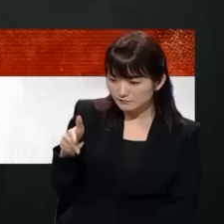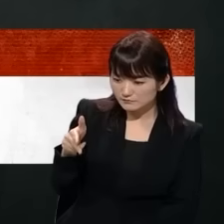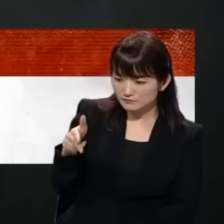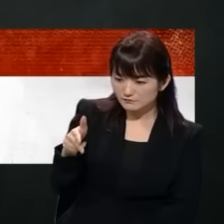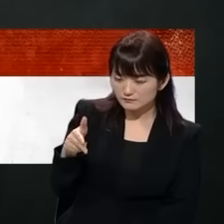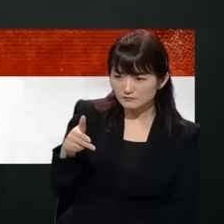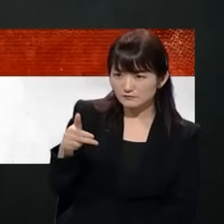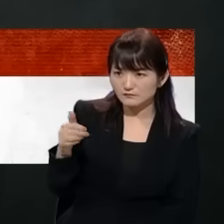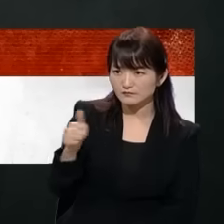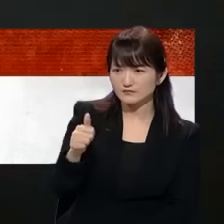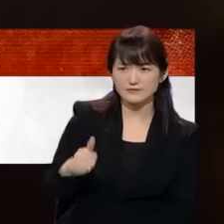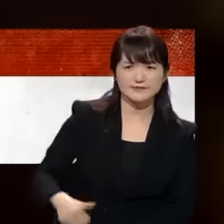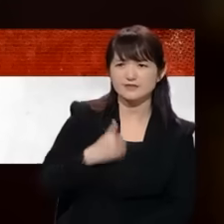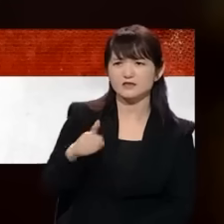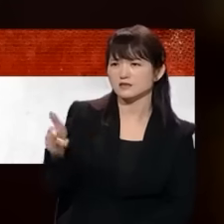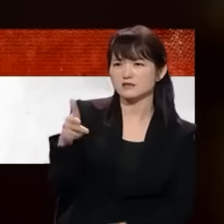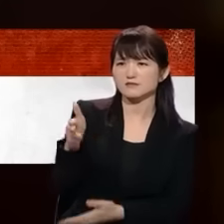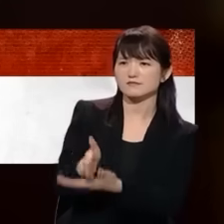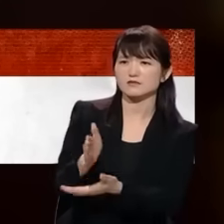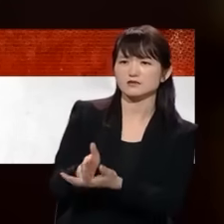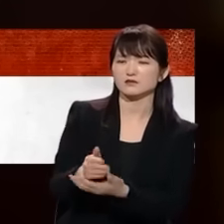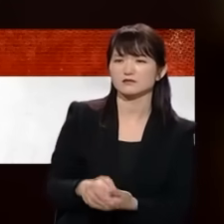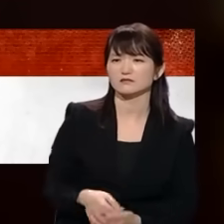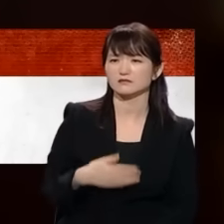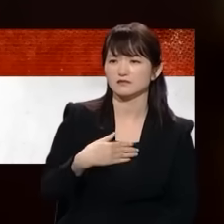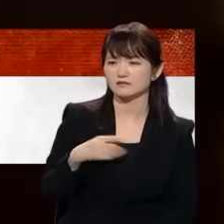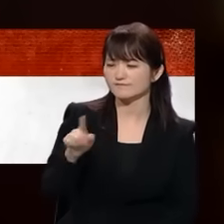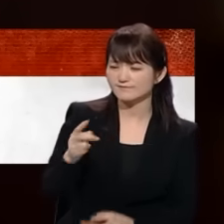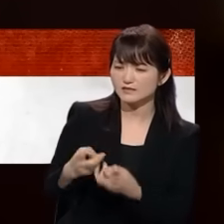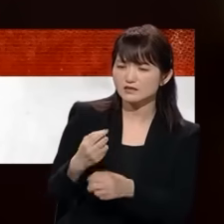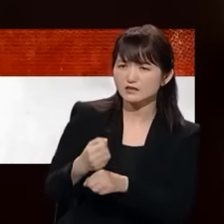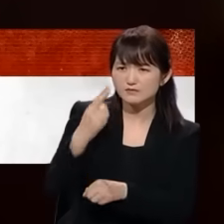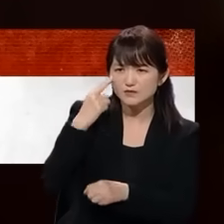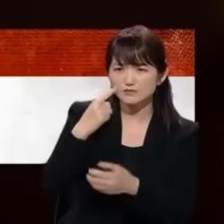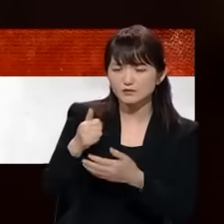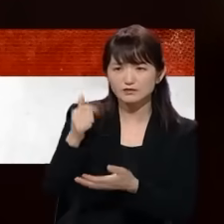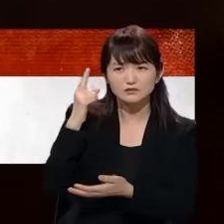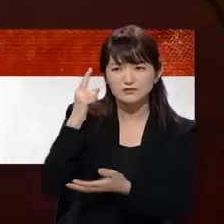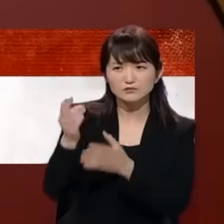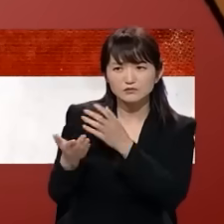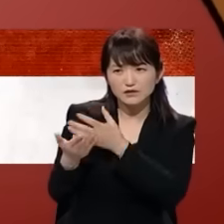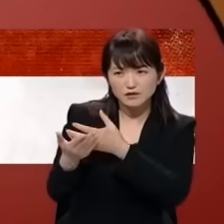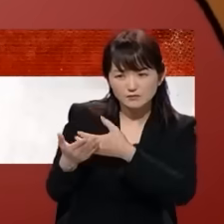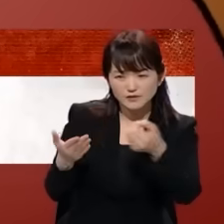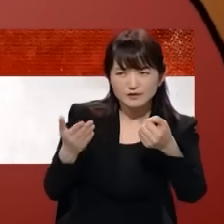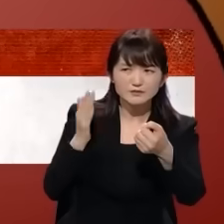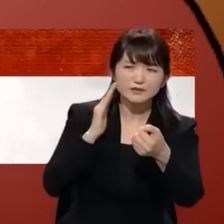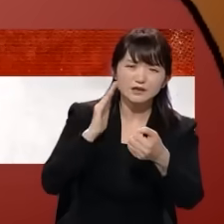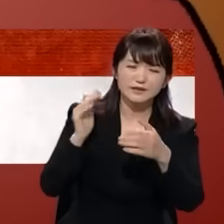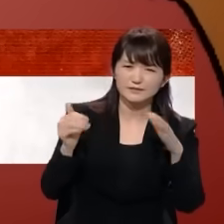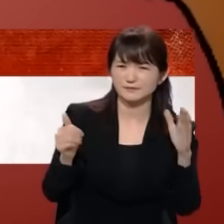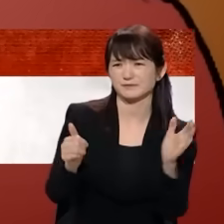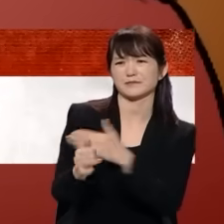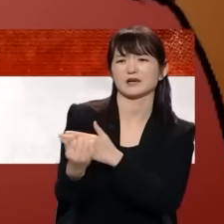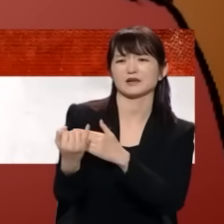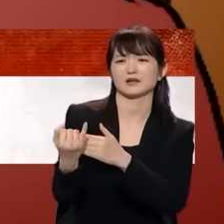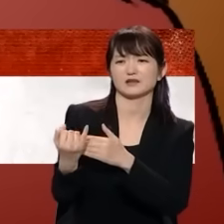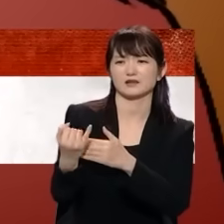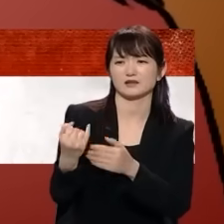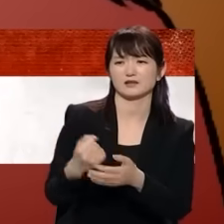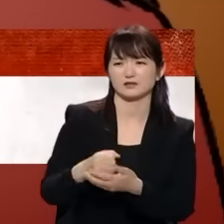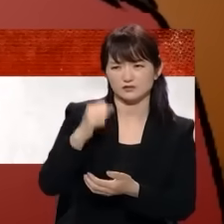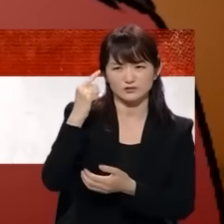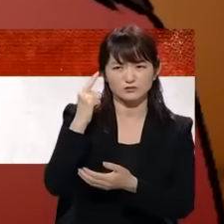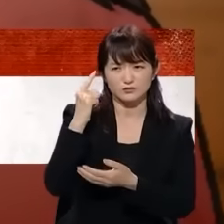화가 나니까 그거 찍지 말라고 너 어떻게 해버릴 거야 하면서 휴대폰을 뺏는 과정에서 저 뺨을 때렸고 떨어지니까 그걸 발로